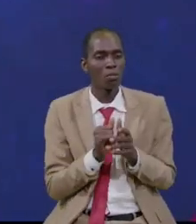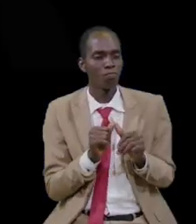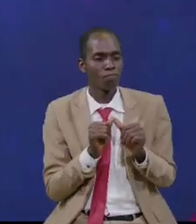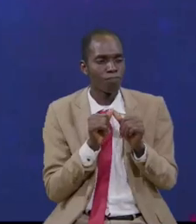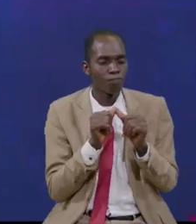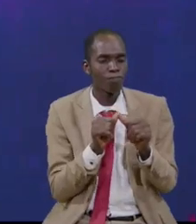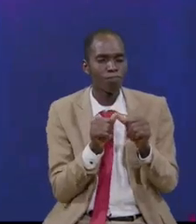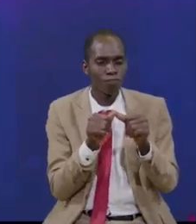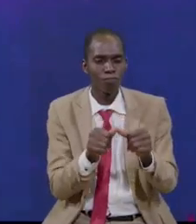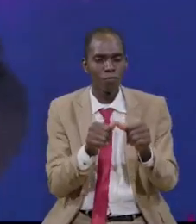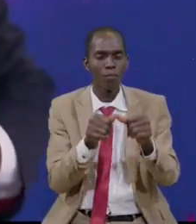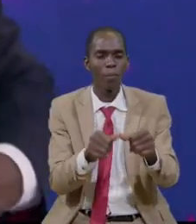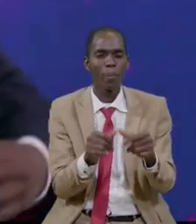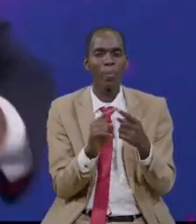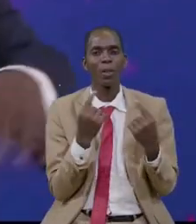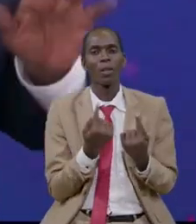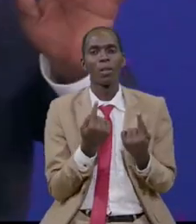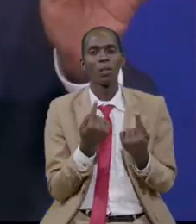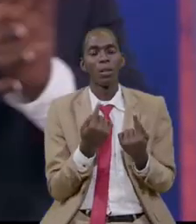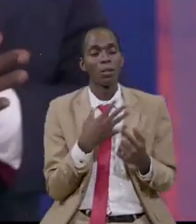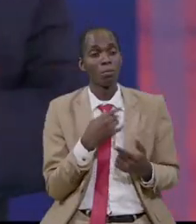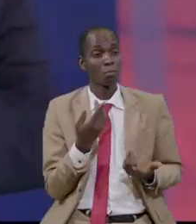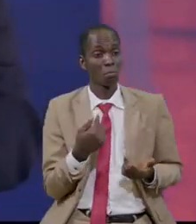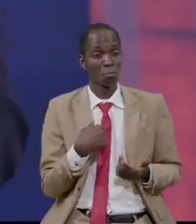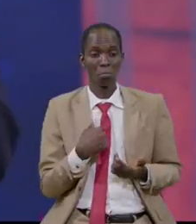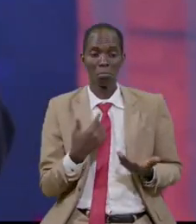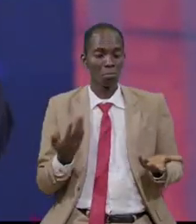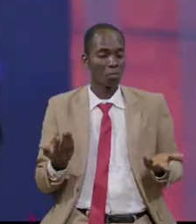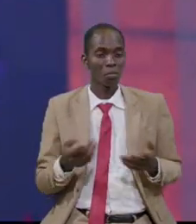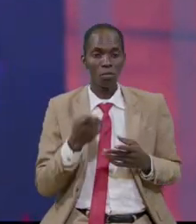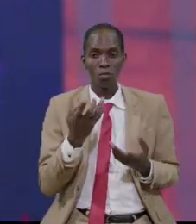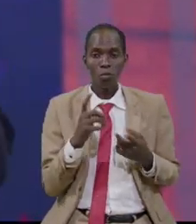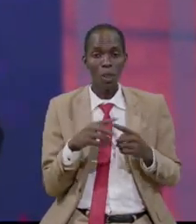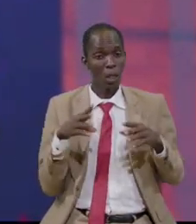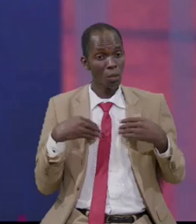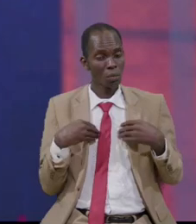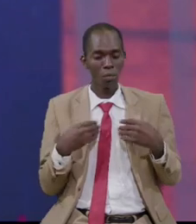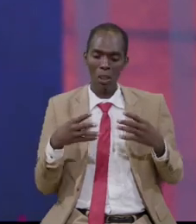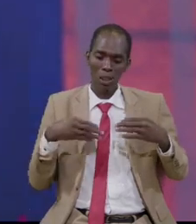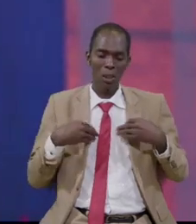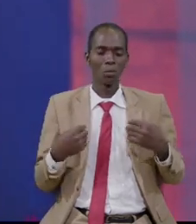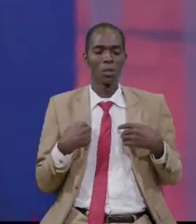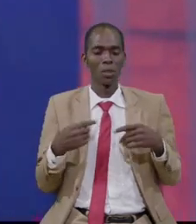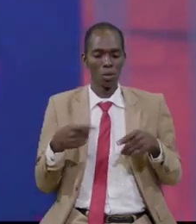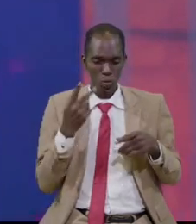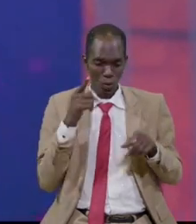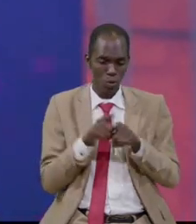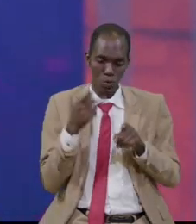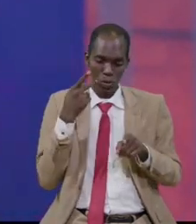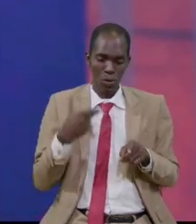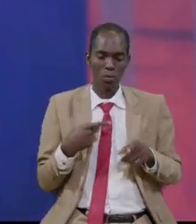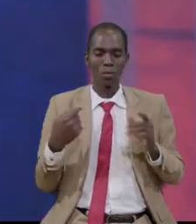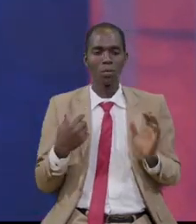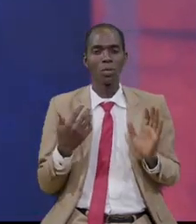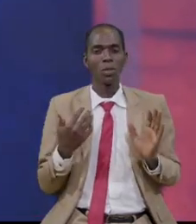qui dit, bon, ça c'est moi, si tu veux m'accepter, accepte-moi tel que je suis, mais le ciel